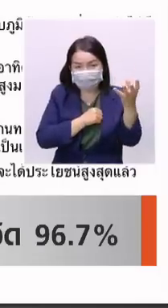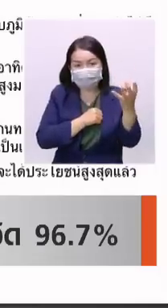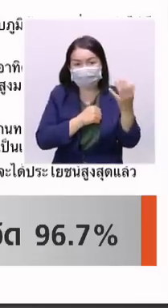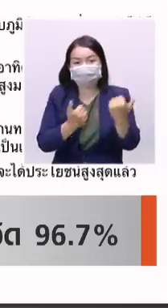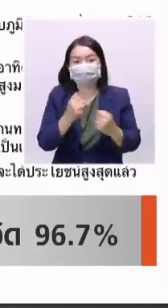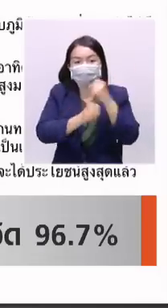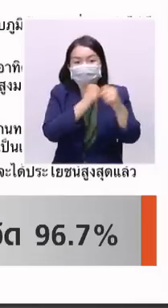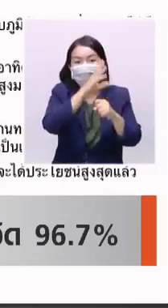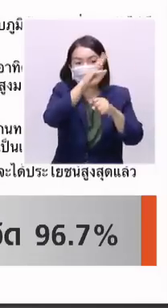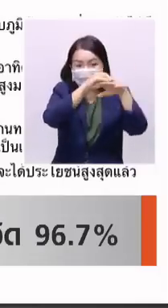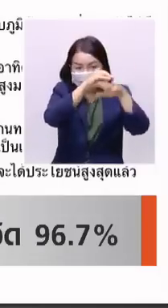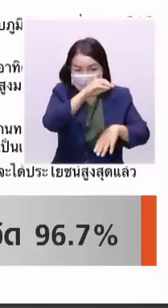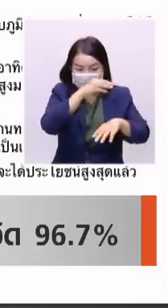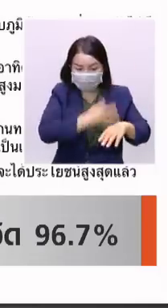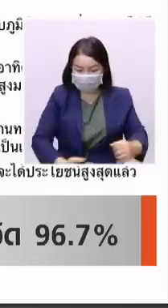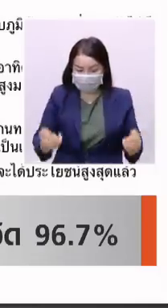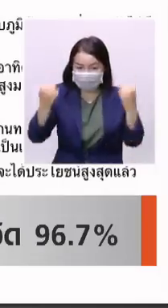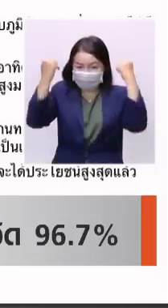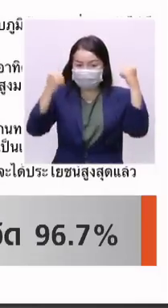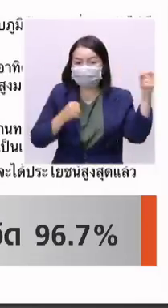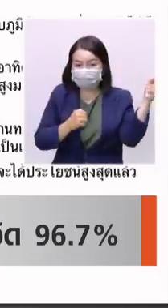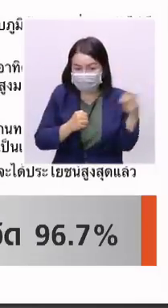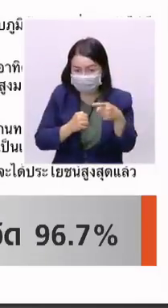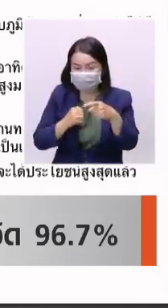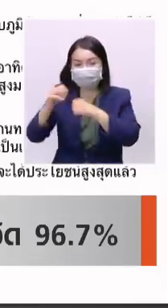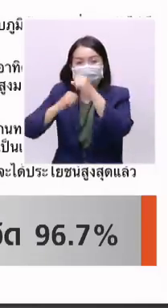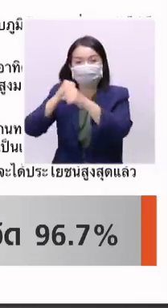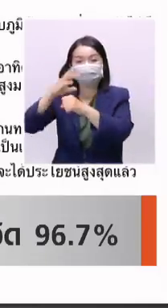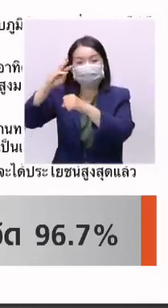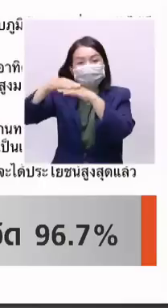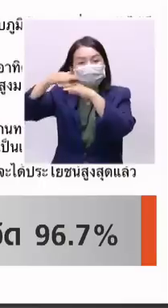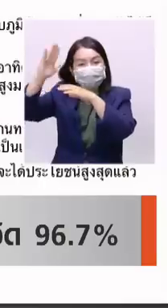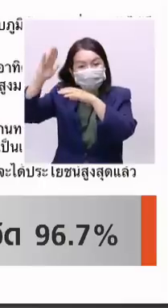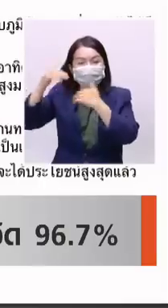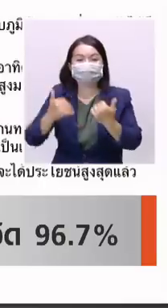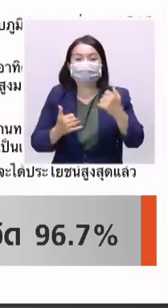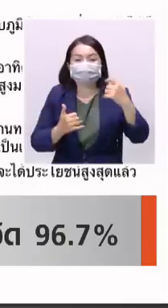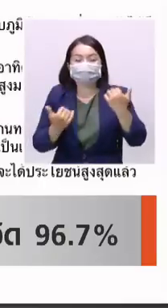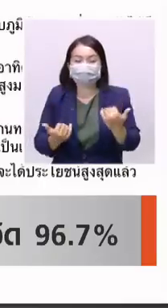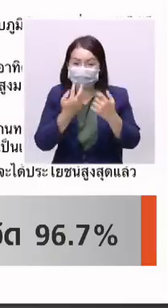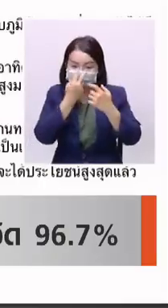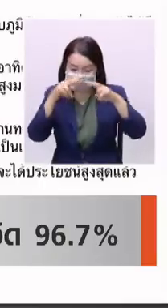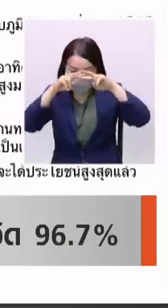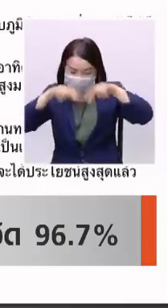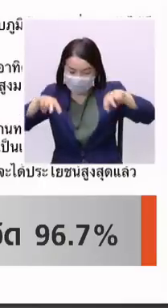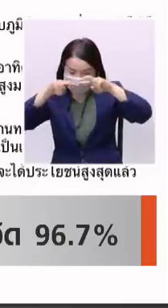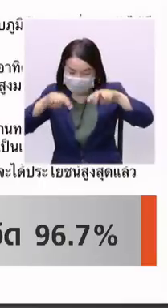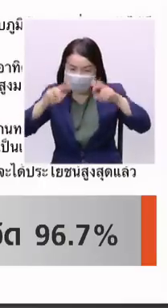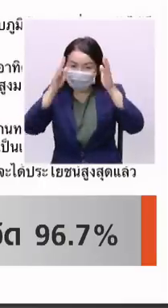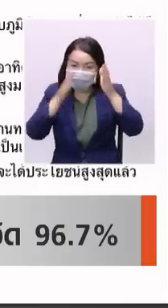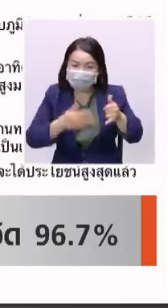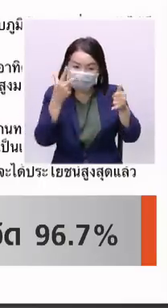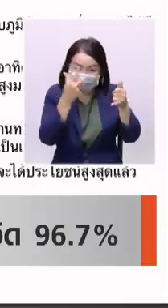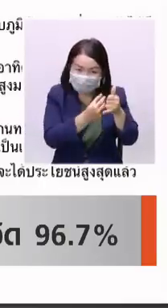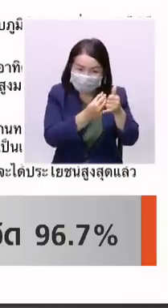ปีมีระดับภูมิต้านทานที่สูงกว่าผู้มีอายุที่ 60ปีตอนนี้กำลังรอวิเคราะห์ข้อมูลในจำนวน